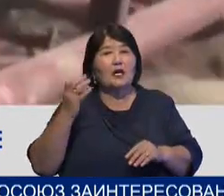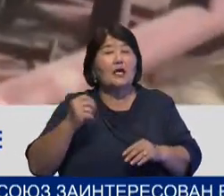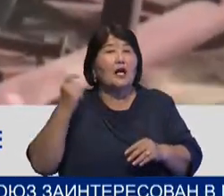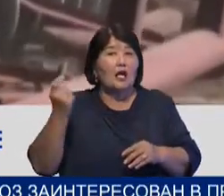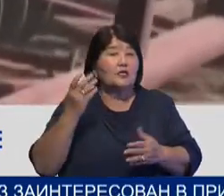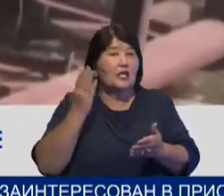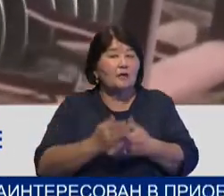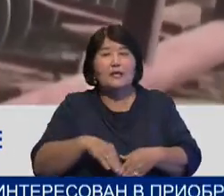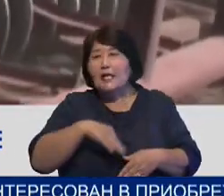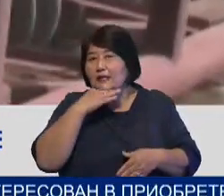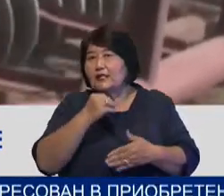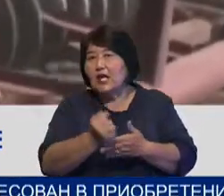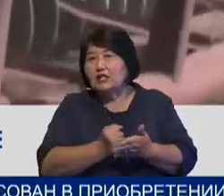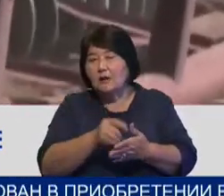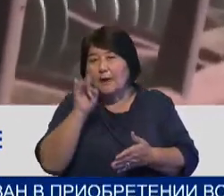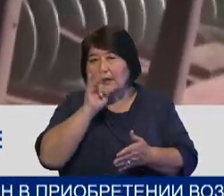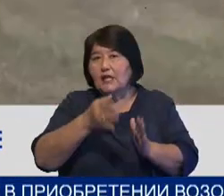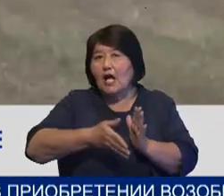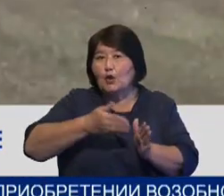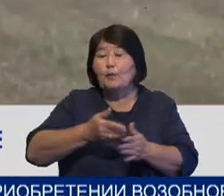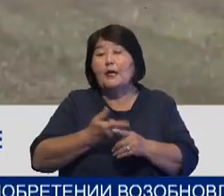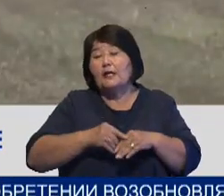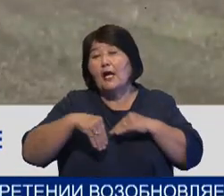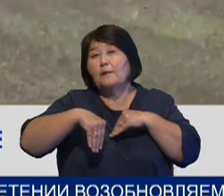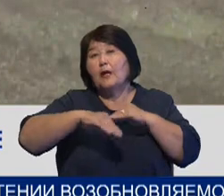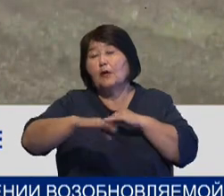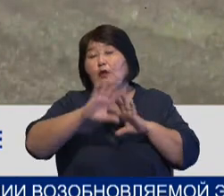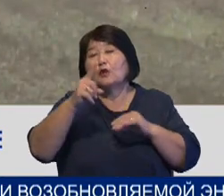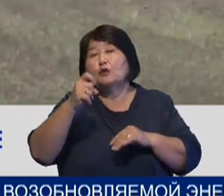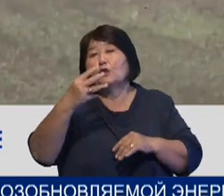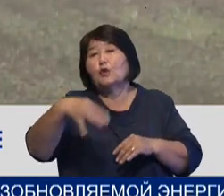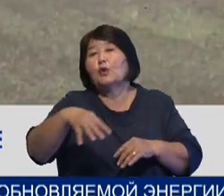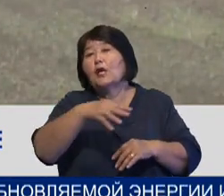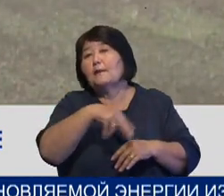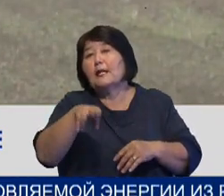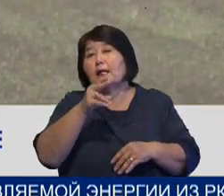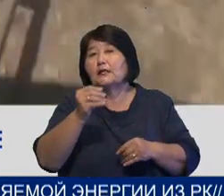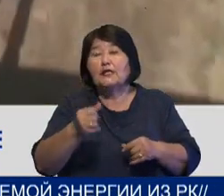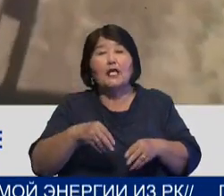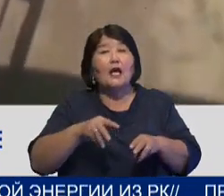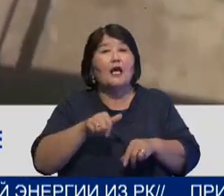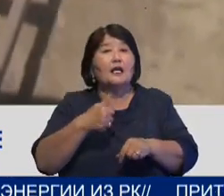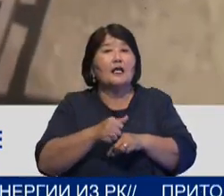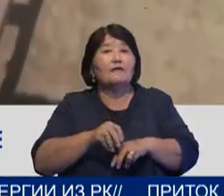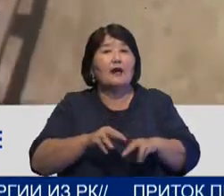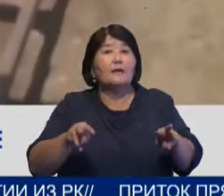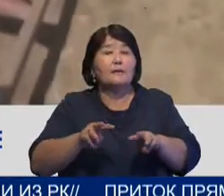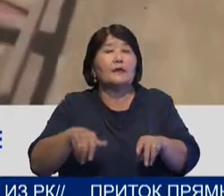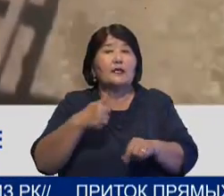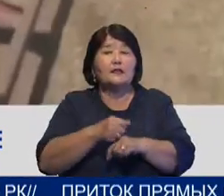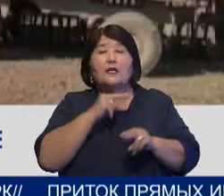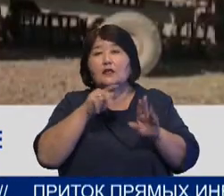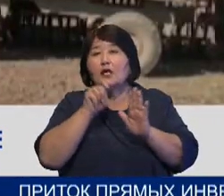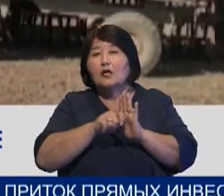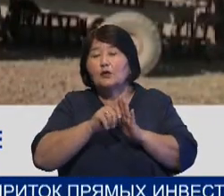хозяйствах имеется достаточный запас ди топлива на повну предусмотрено 140 млр тенге глава правительства поручил строго контролировать